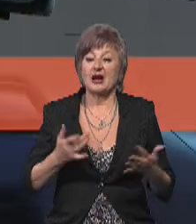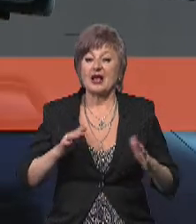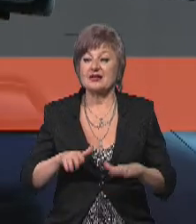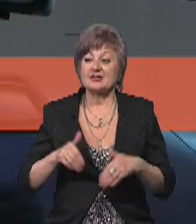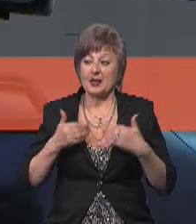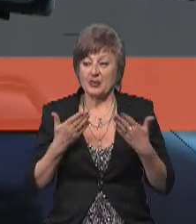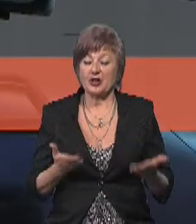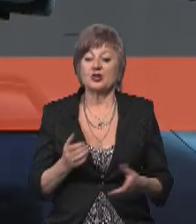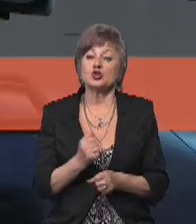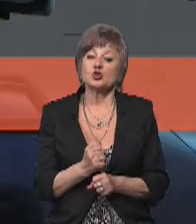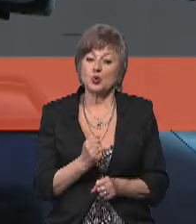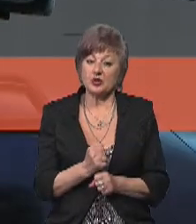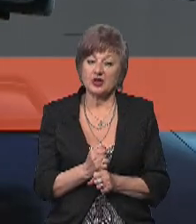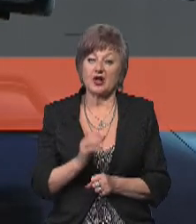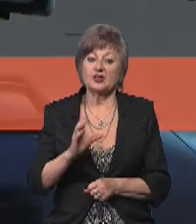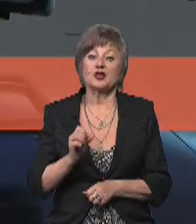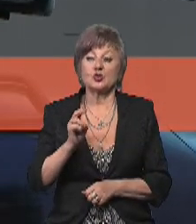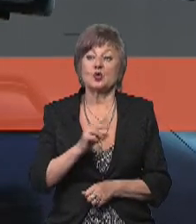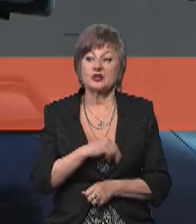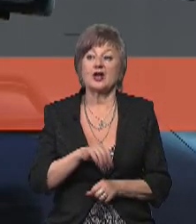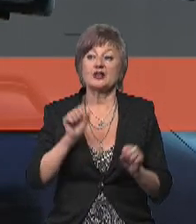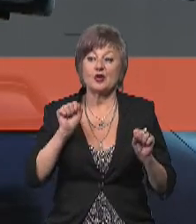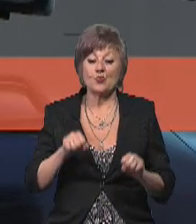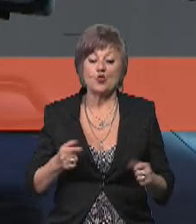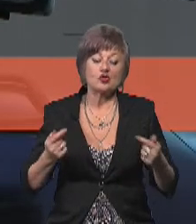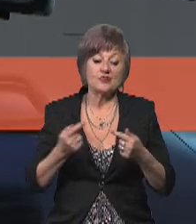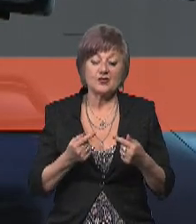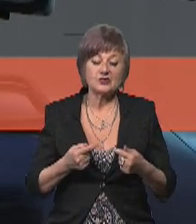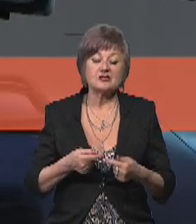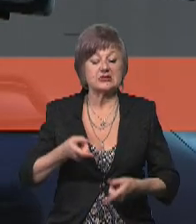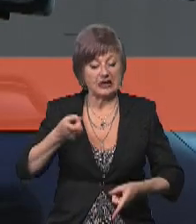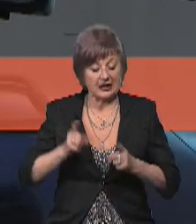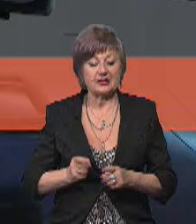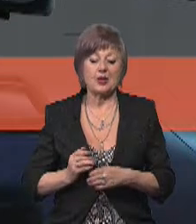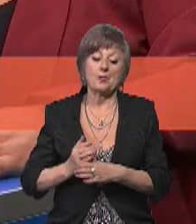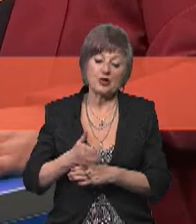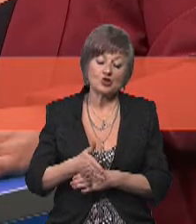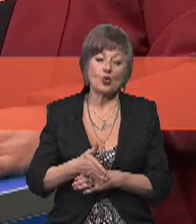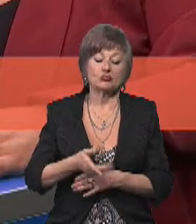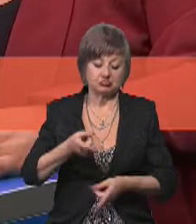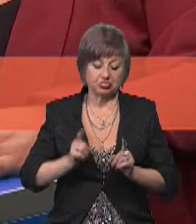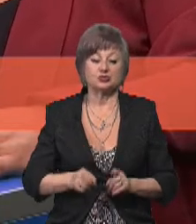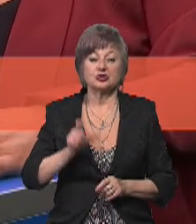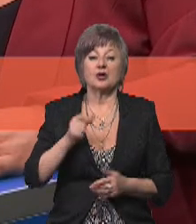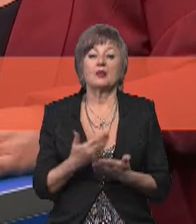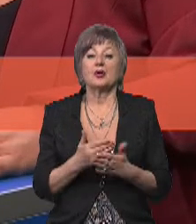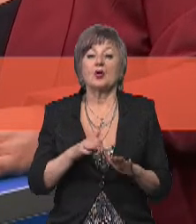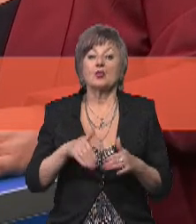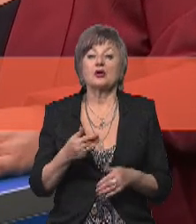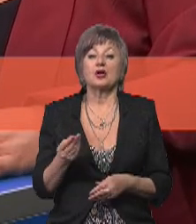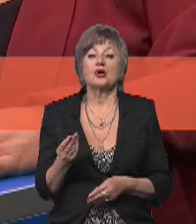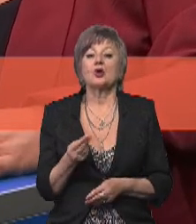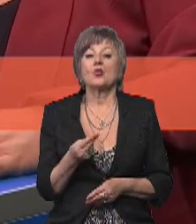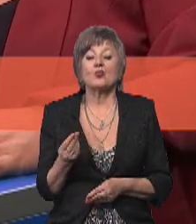які роблять так звані соціальні працівники, можна визначити, чи реальні вони соціальні працівники. Коли вони пропонують, наприклад, борошно по